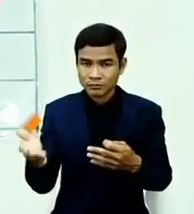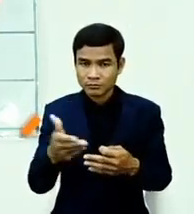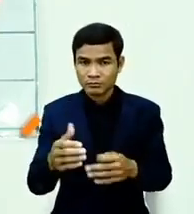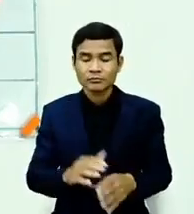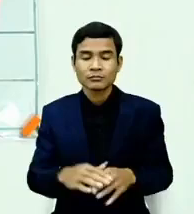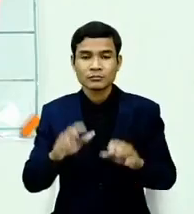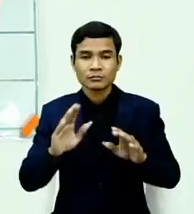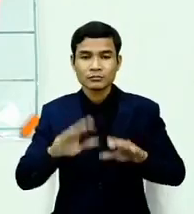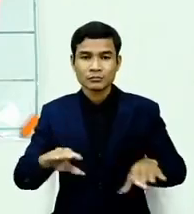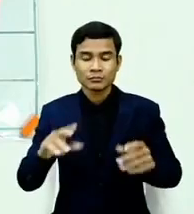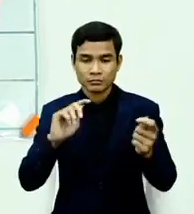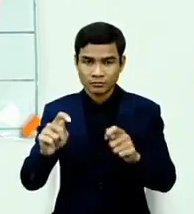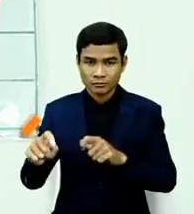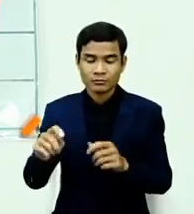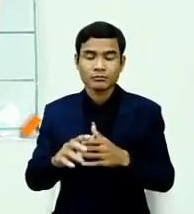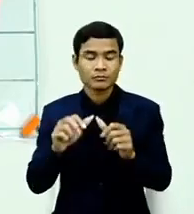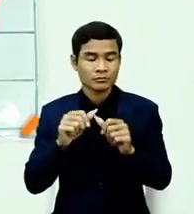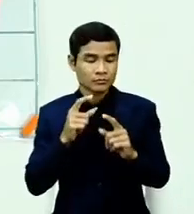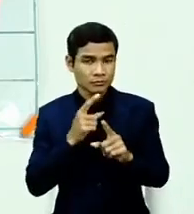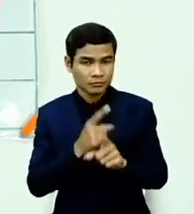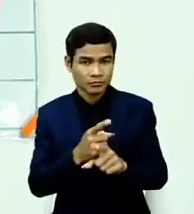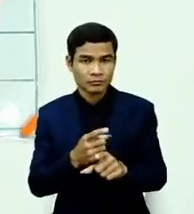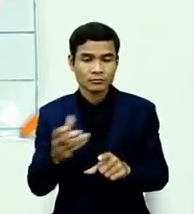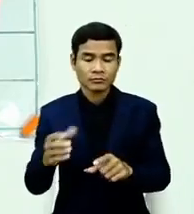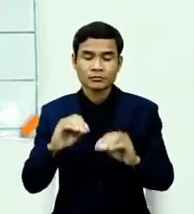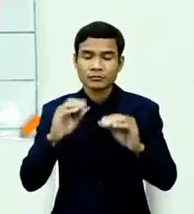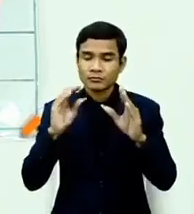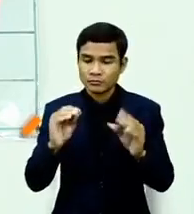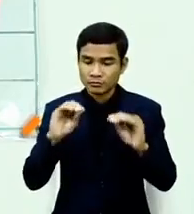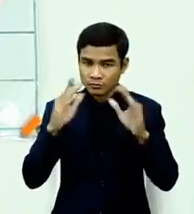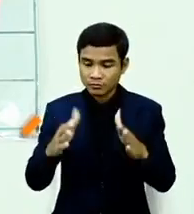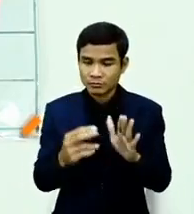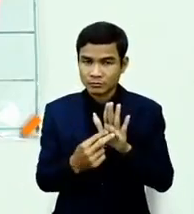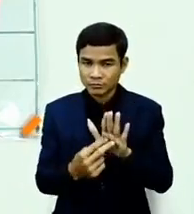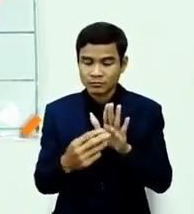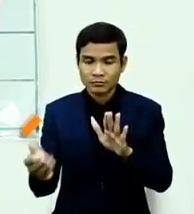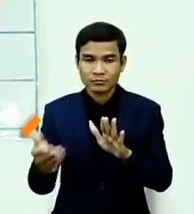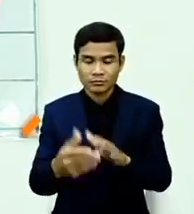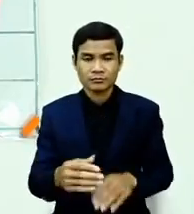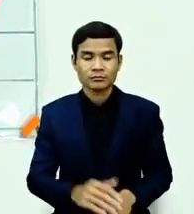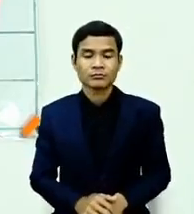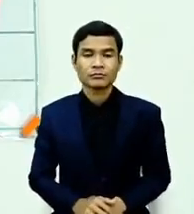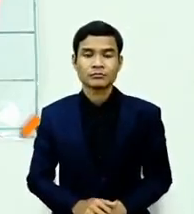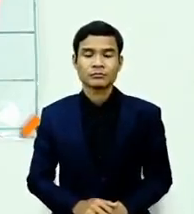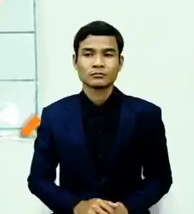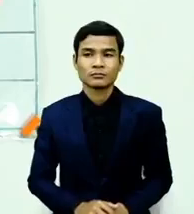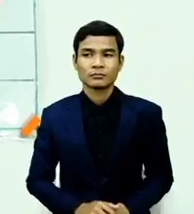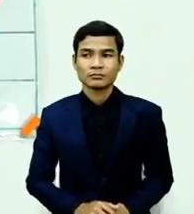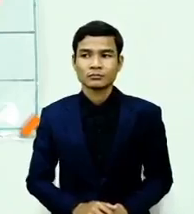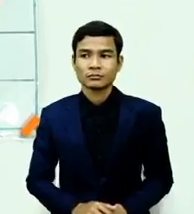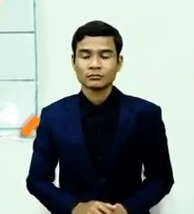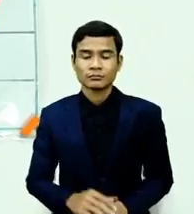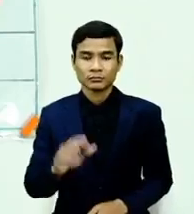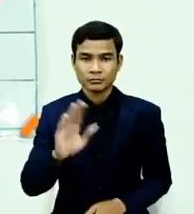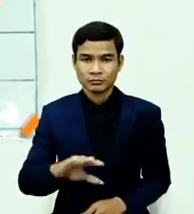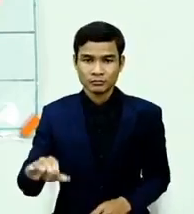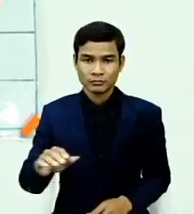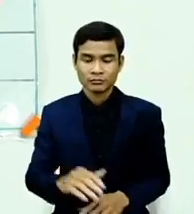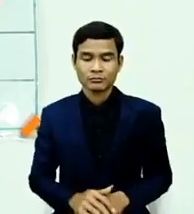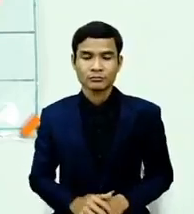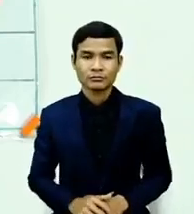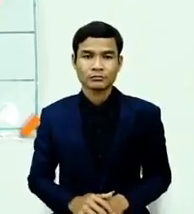នកូនអាចកែតម្រូវតាមចាតាមដែលអ្នកគ្រូបង្ហាញកូនណាកូនណាចាកូនកូន